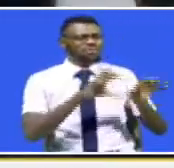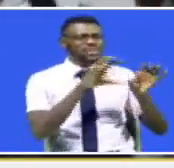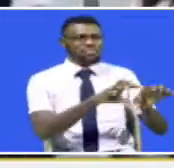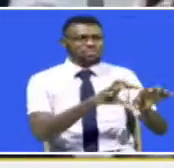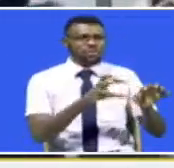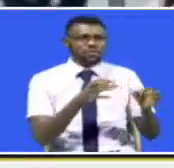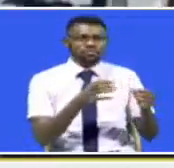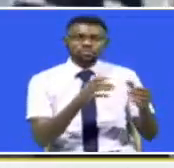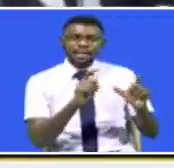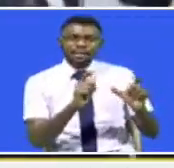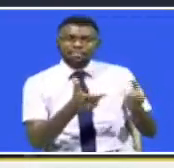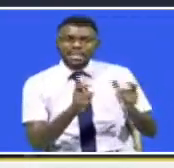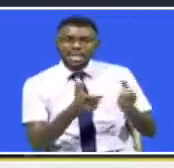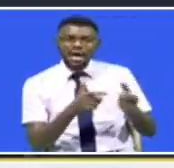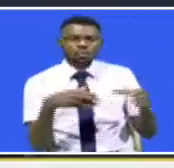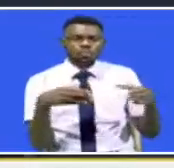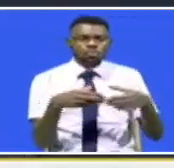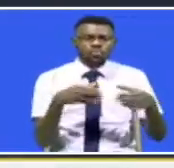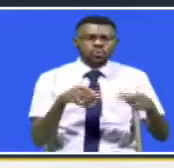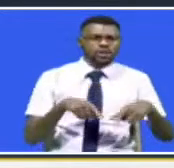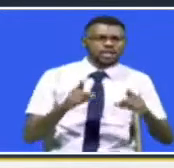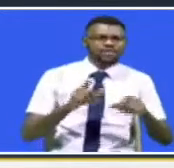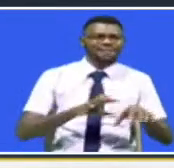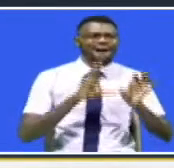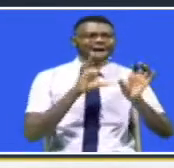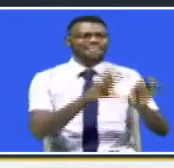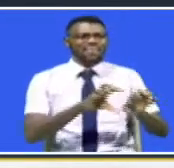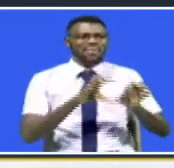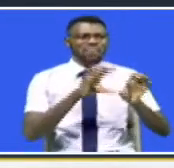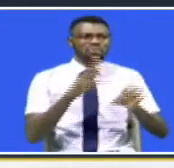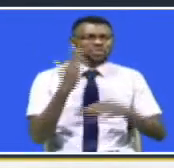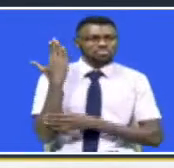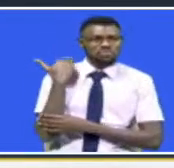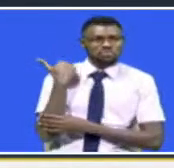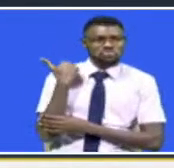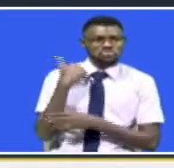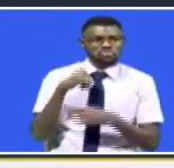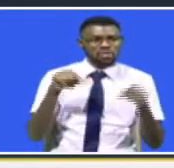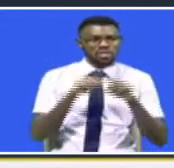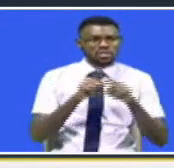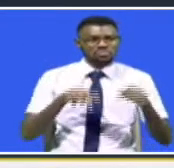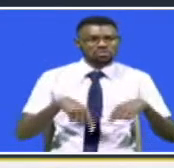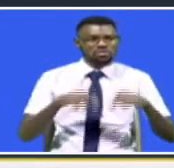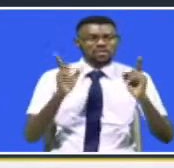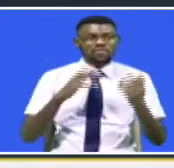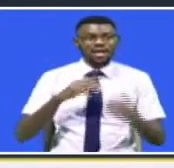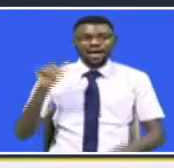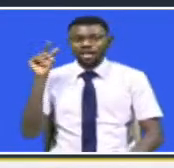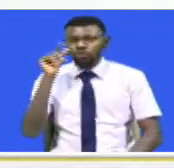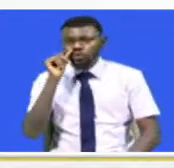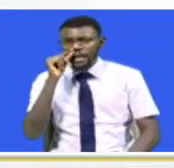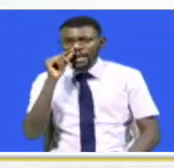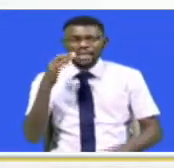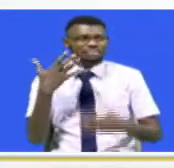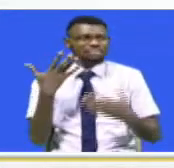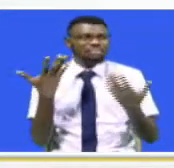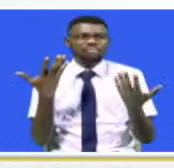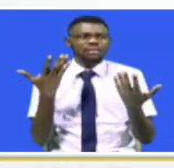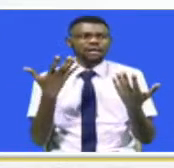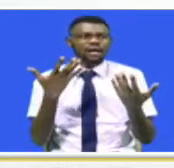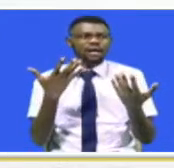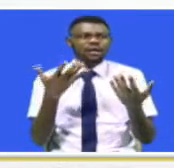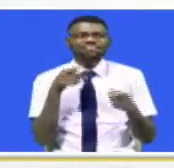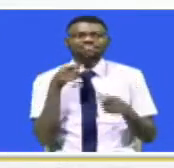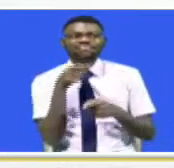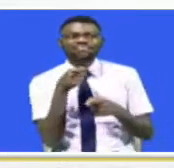vyombo vya habari alikowaita wanahabari majina yasiyotamkwa hewani, hadi kuvuka mpaka nchini Sudan kwa kuingilia mzozo